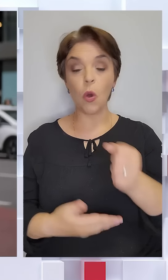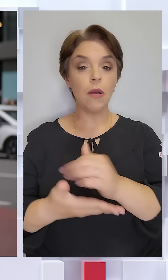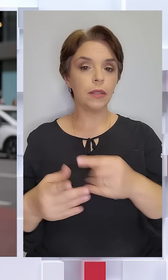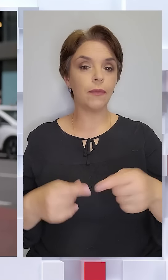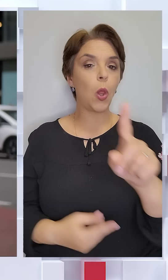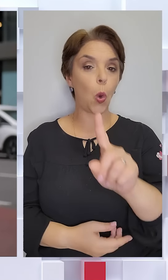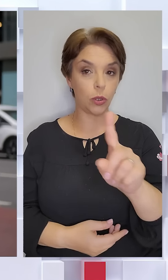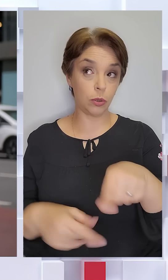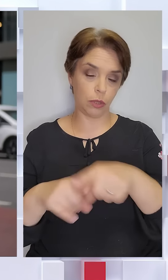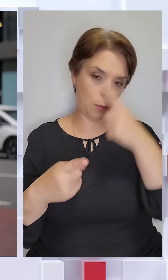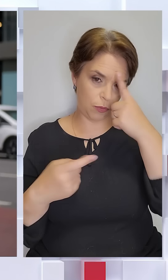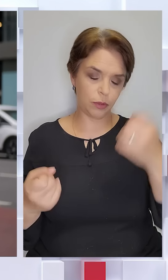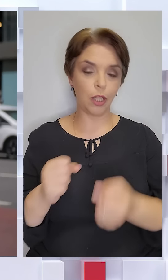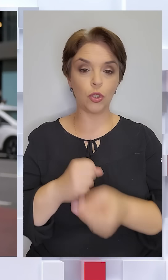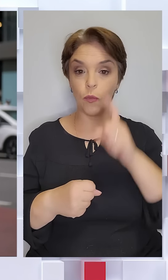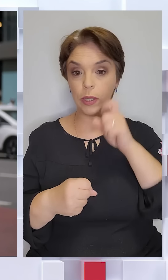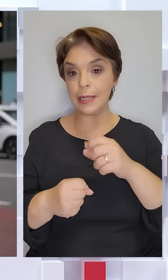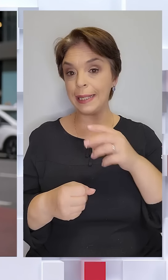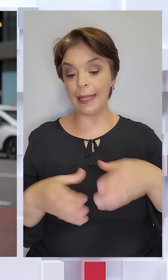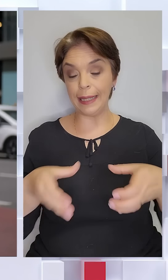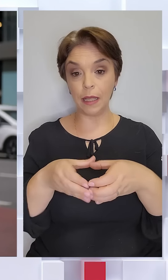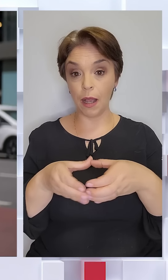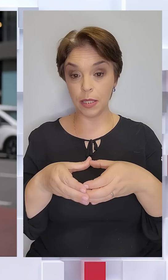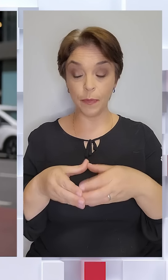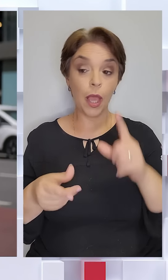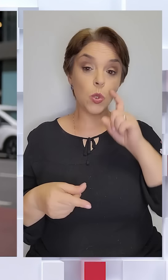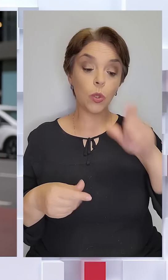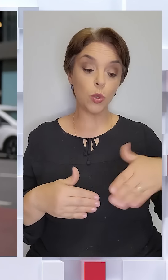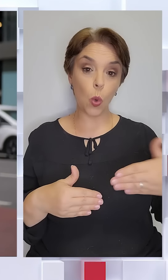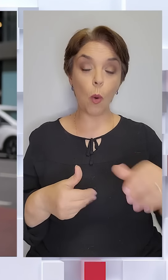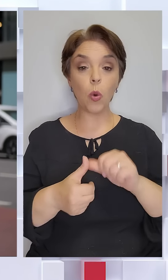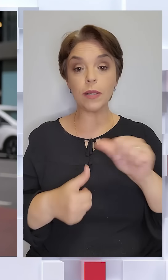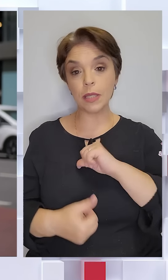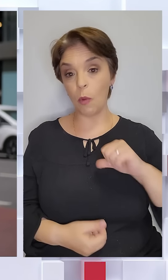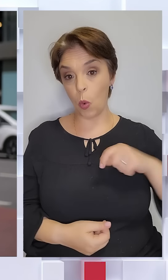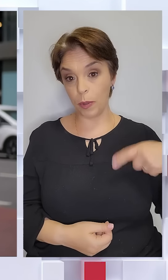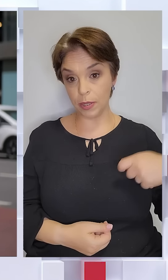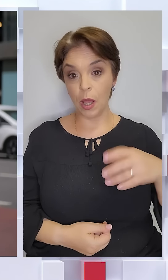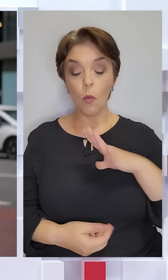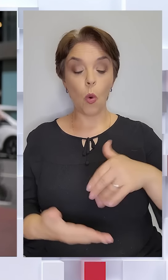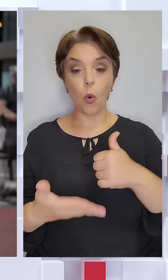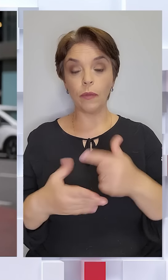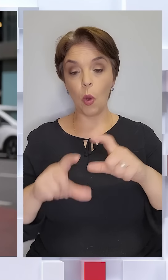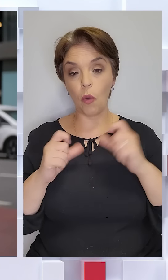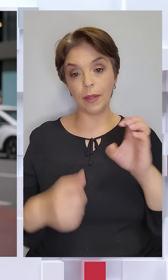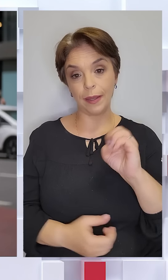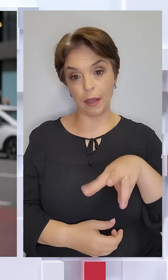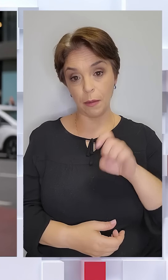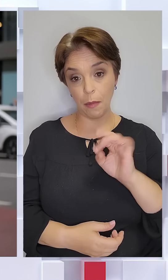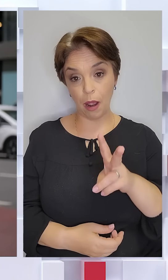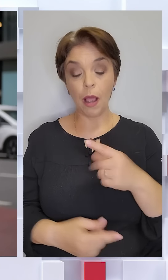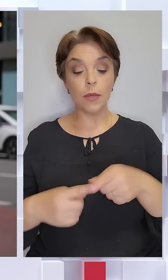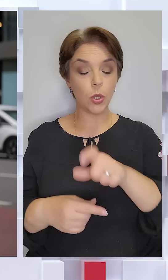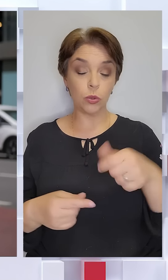тривала годину, так повідомили нам джерела в українській делегації. З українського боку, окрім самого президента, був голова його офісу Андрій Єрмак,